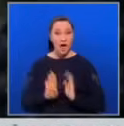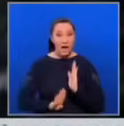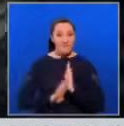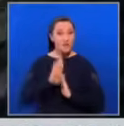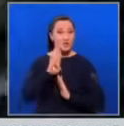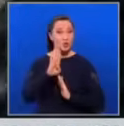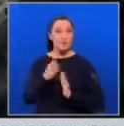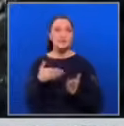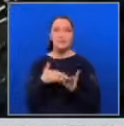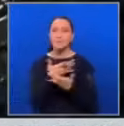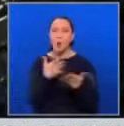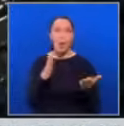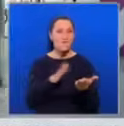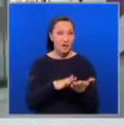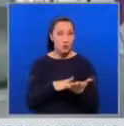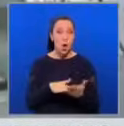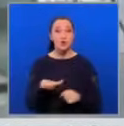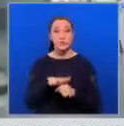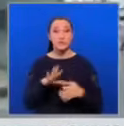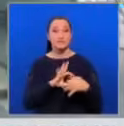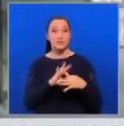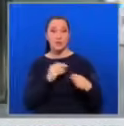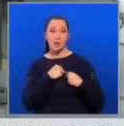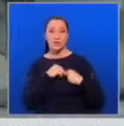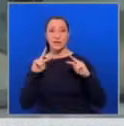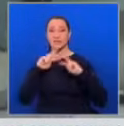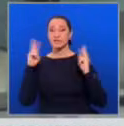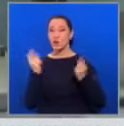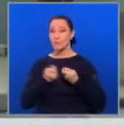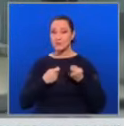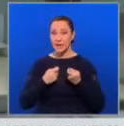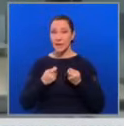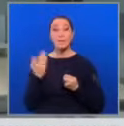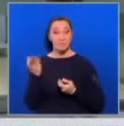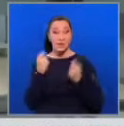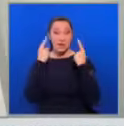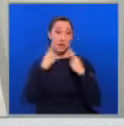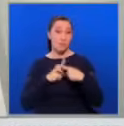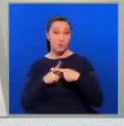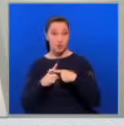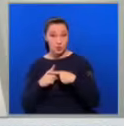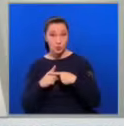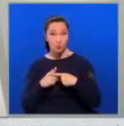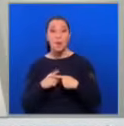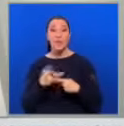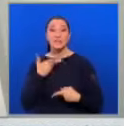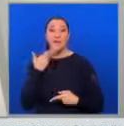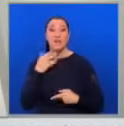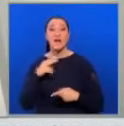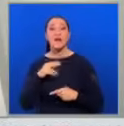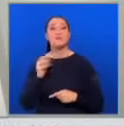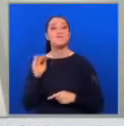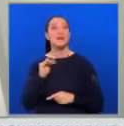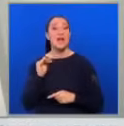се дължи на множество фактори но основните са свързани с нагласата на световните пазари те реагираха положително на заявление на федералния